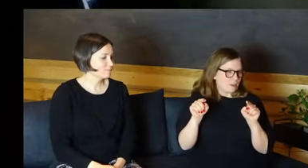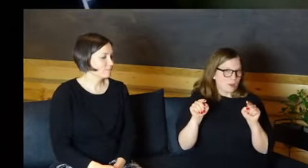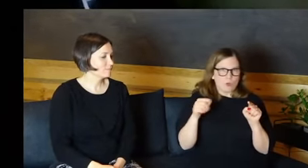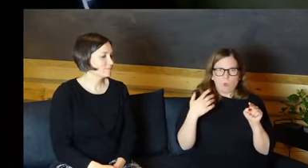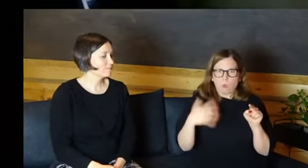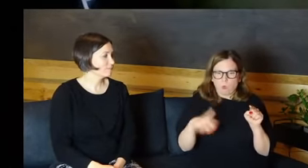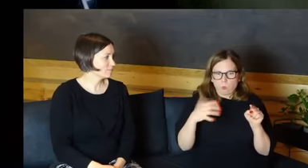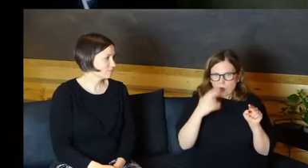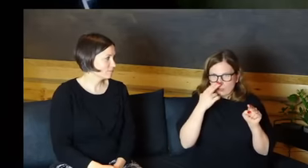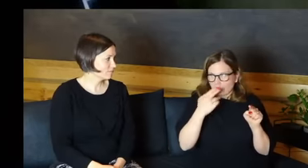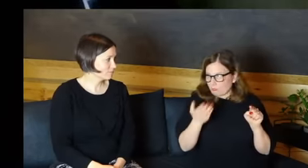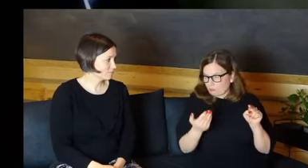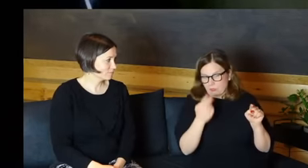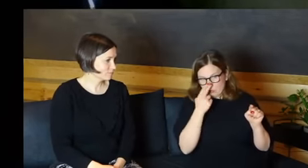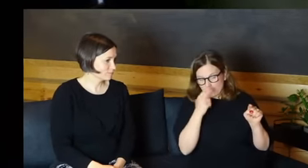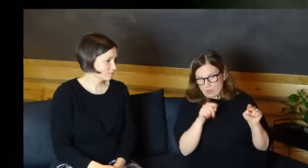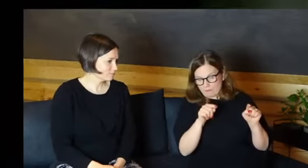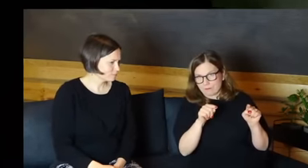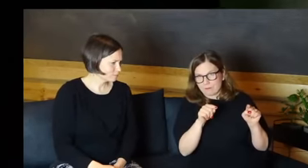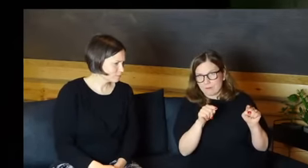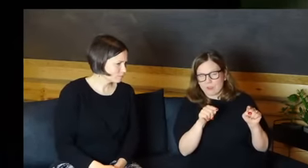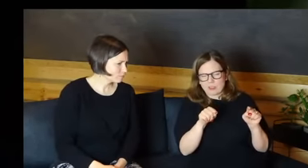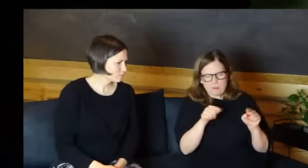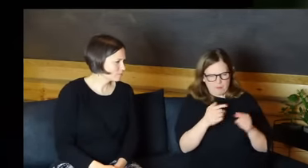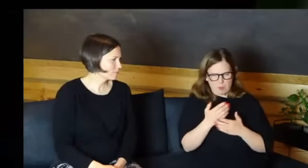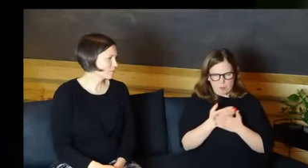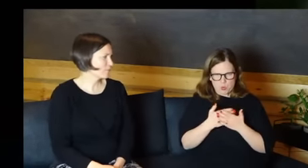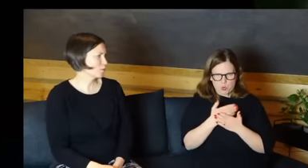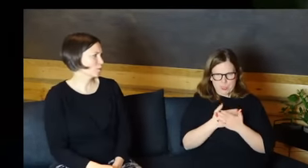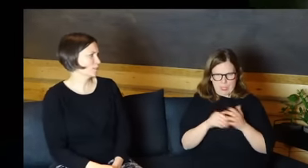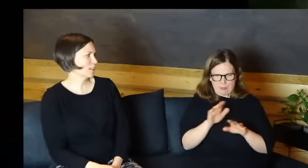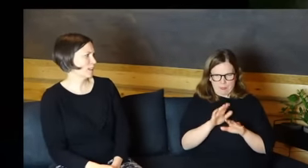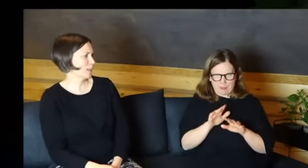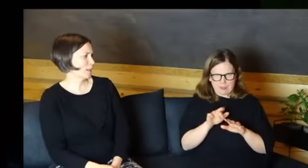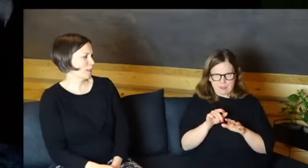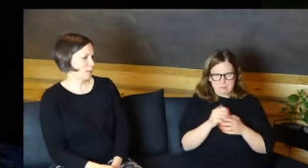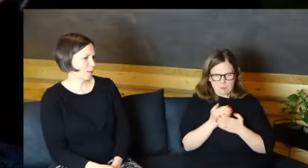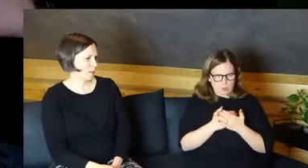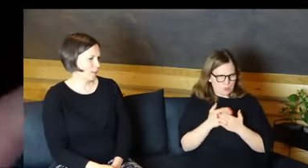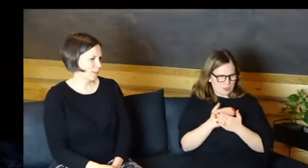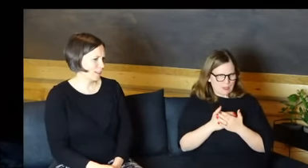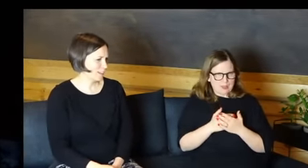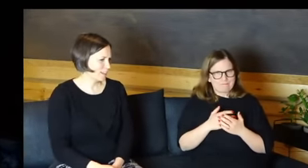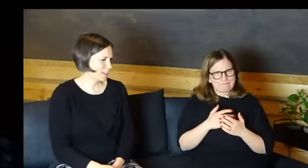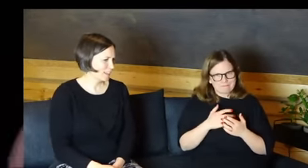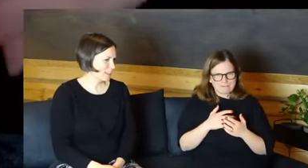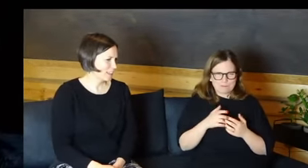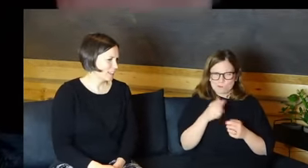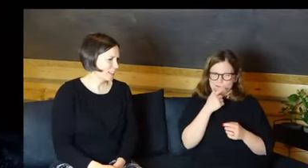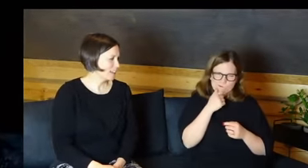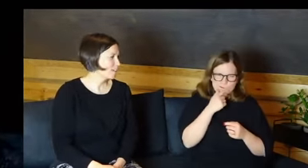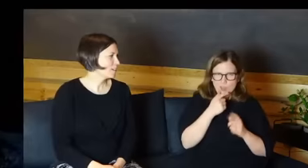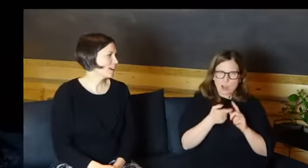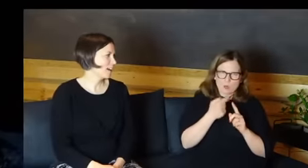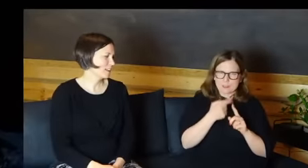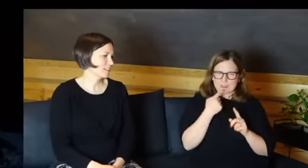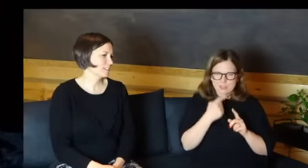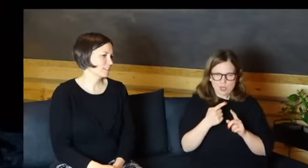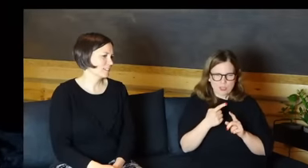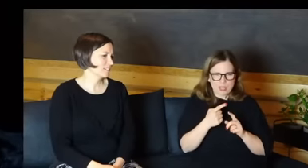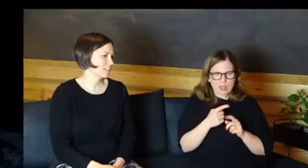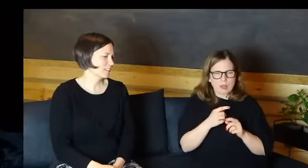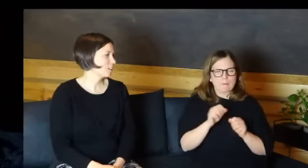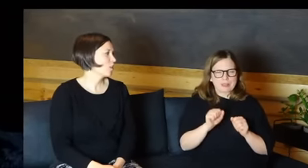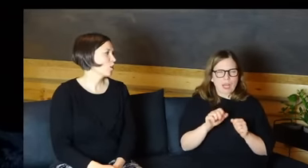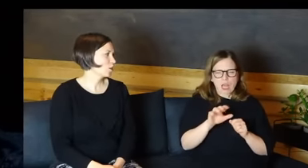Ui. Tämä jää mystiseksi. Ai. Melkein tekisi mieli rokottaa, kun sanoin alussa, että laitetaan koko